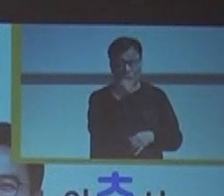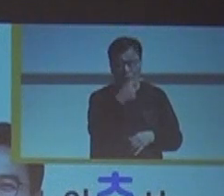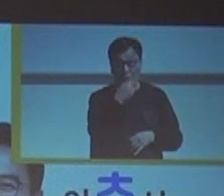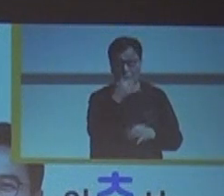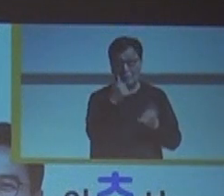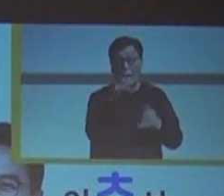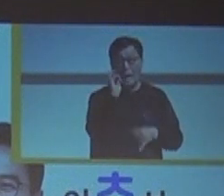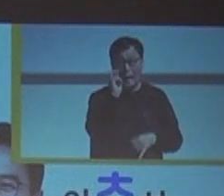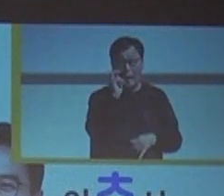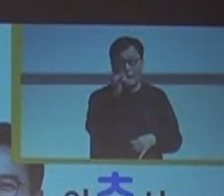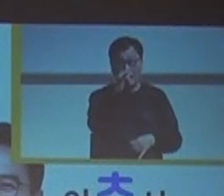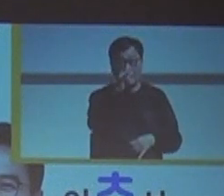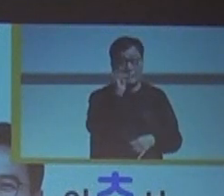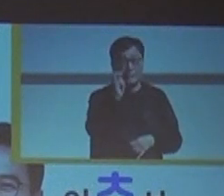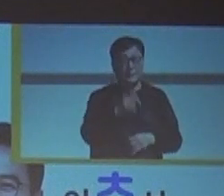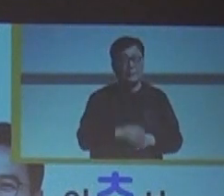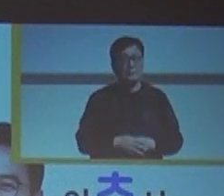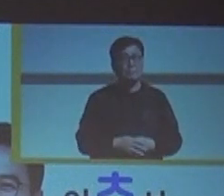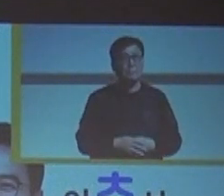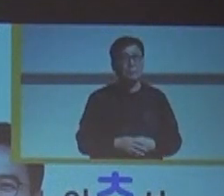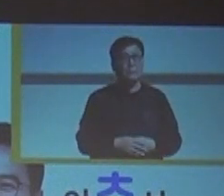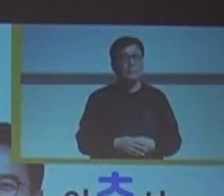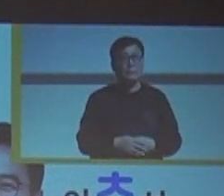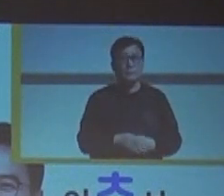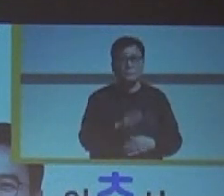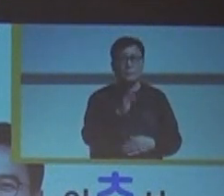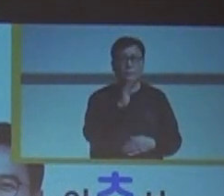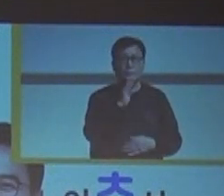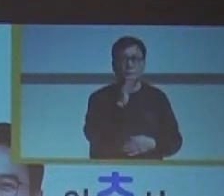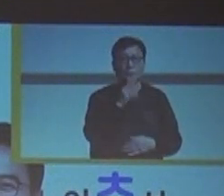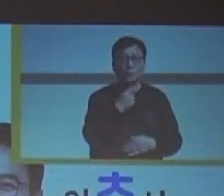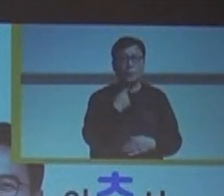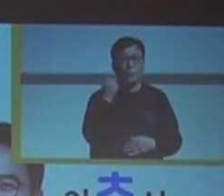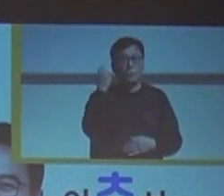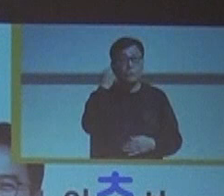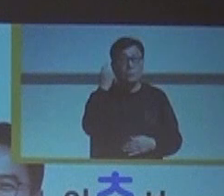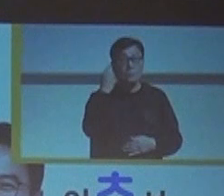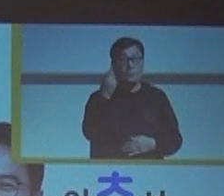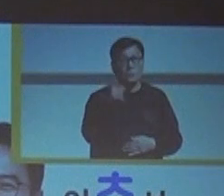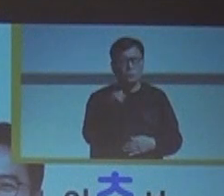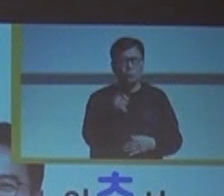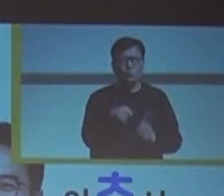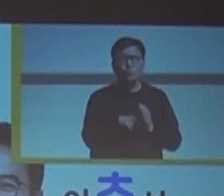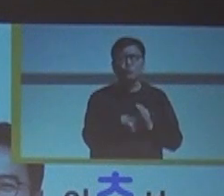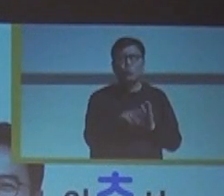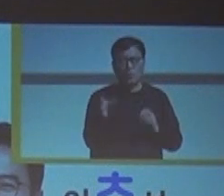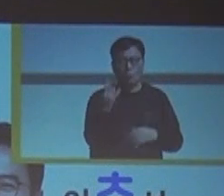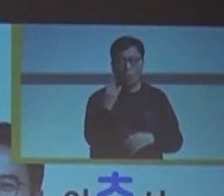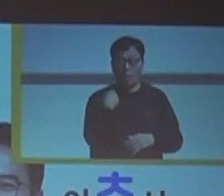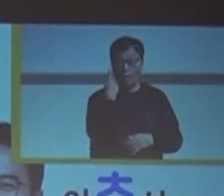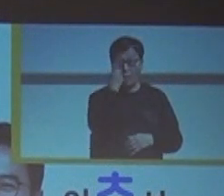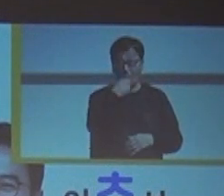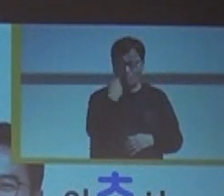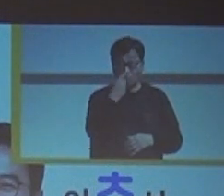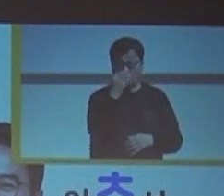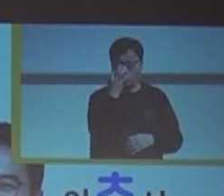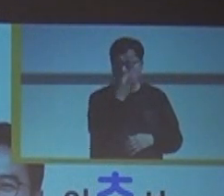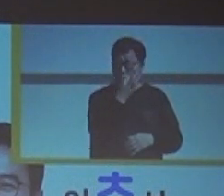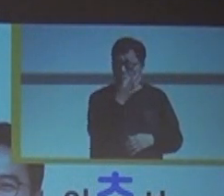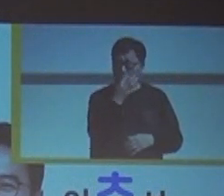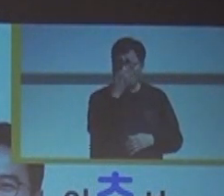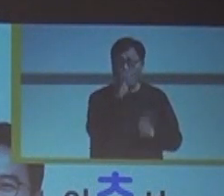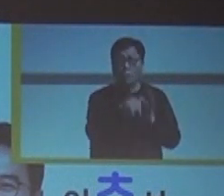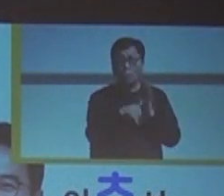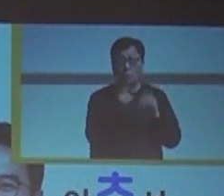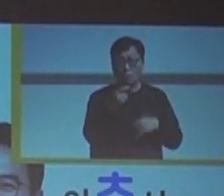계실 거라고 생각합니다. 네, 사실 저희가 목소리는 그래도 좀 유명한데 얼굴은 볼 때마다